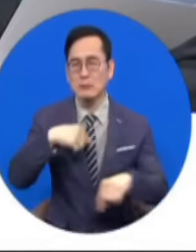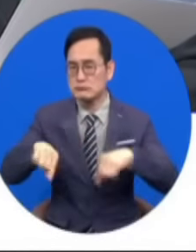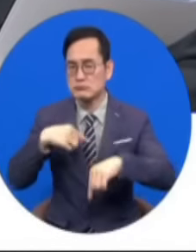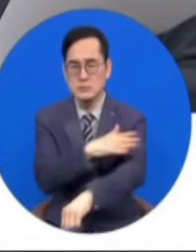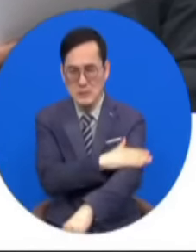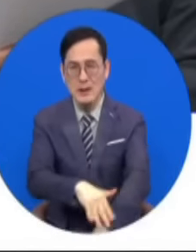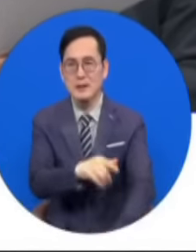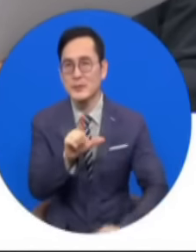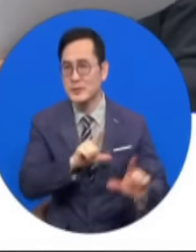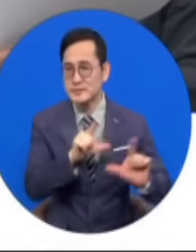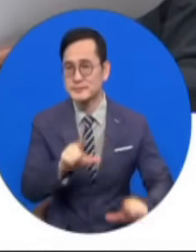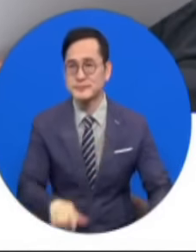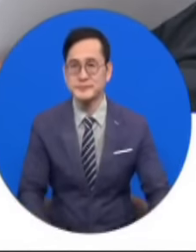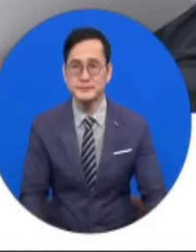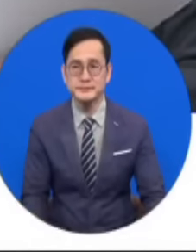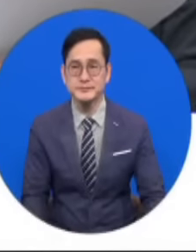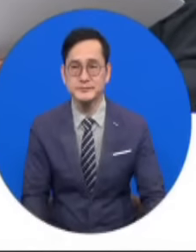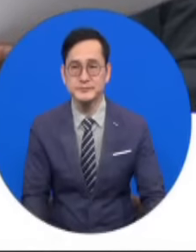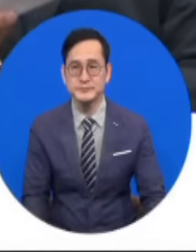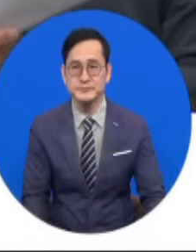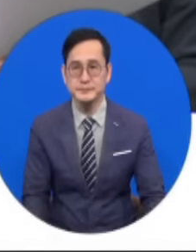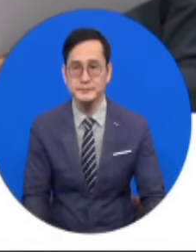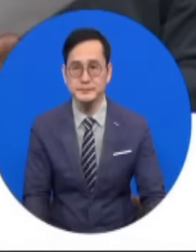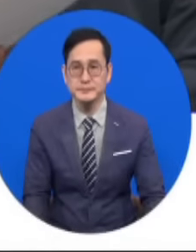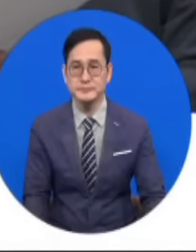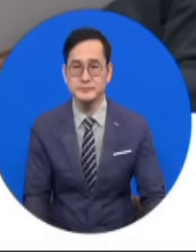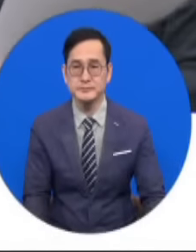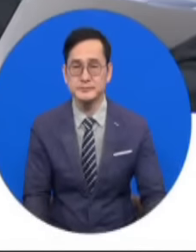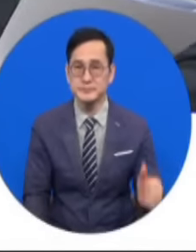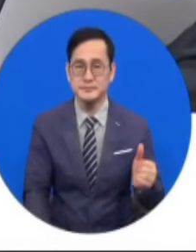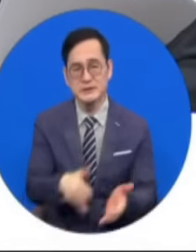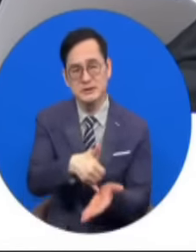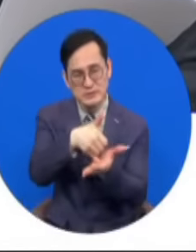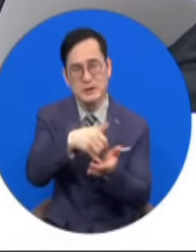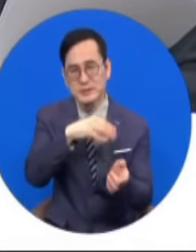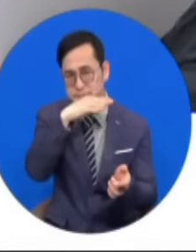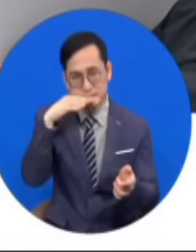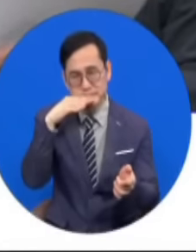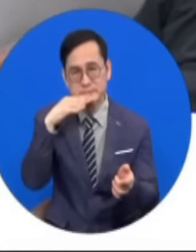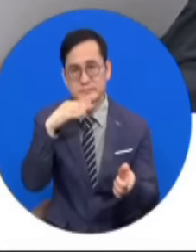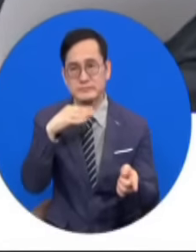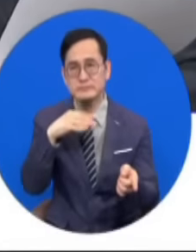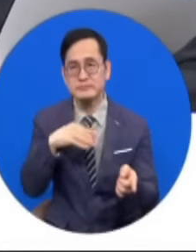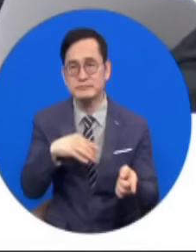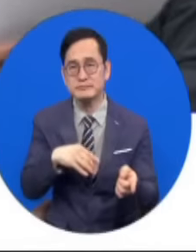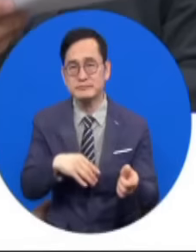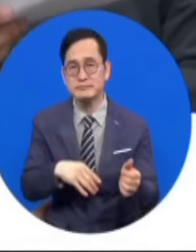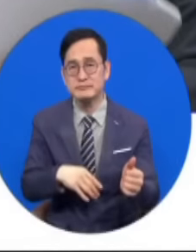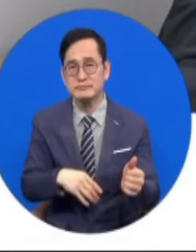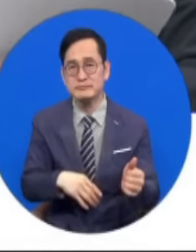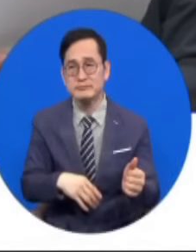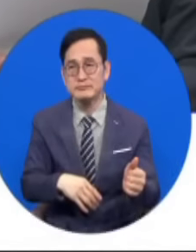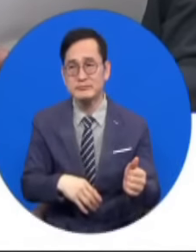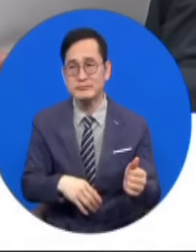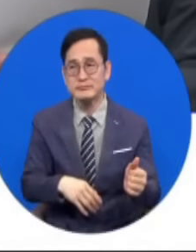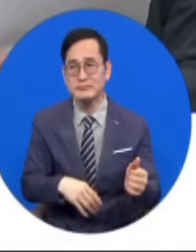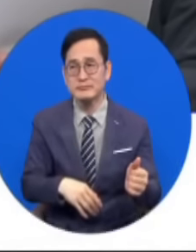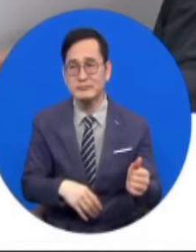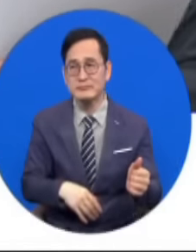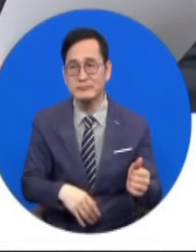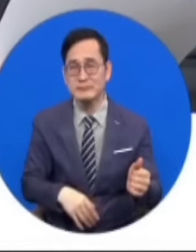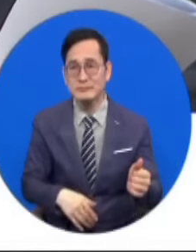노력하고 계신 모습이 보이고 박창대 원회 대표의 평소에 그 품성이 보이는 거거든요 그렇기 때문에 잘하시고 계심에도 불구하고 뭔가 전